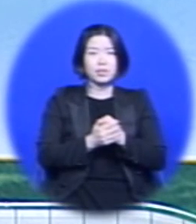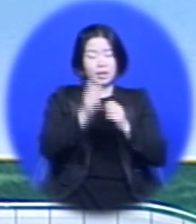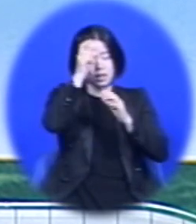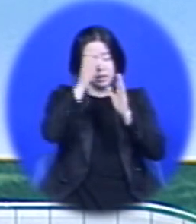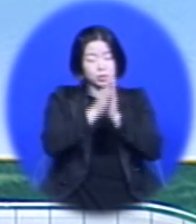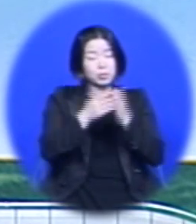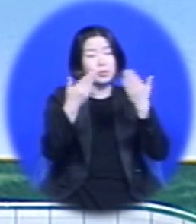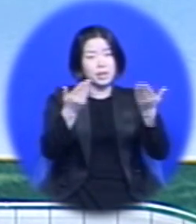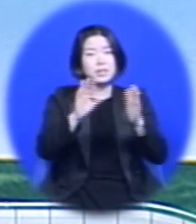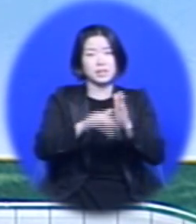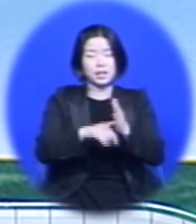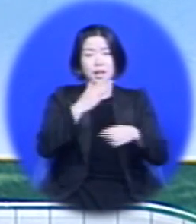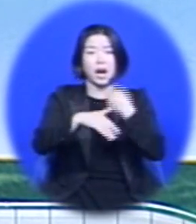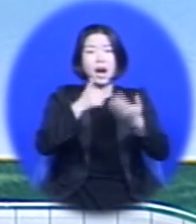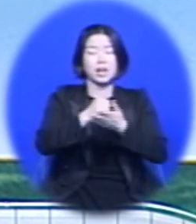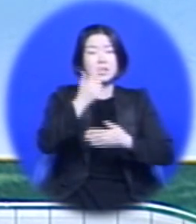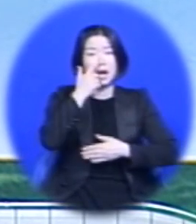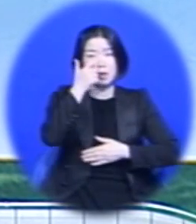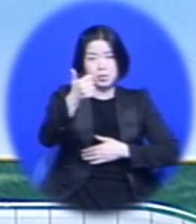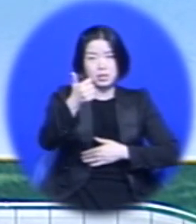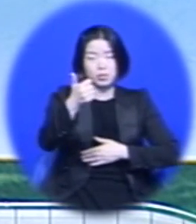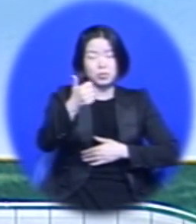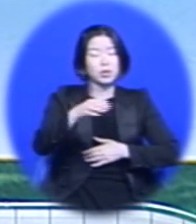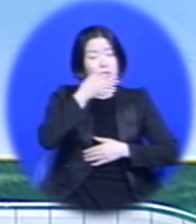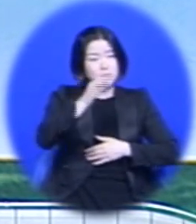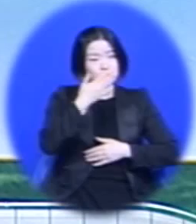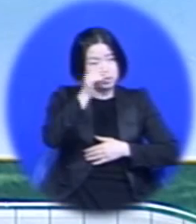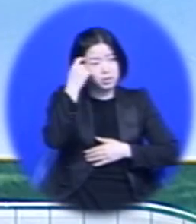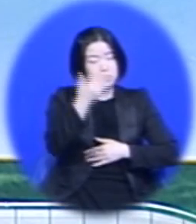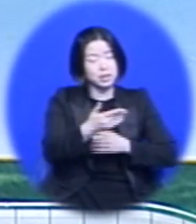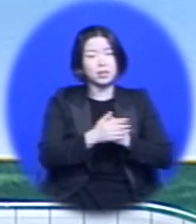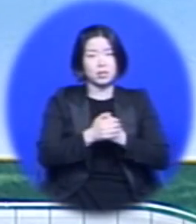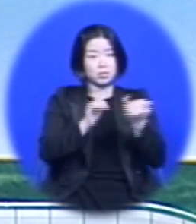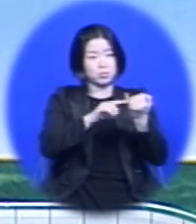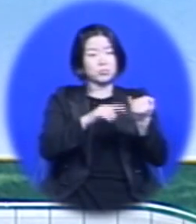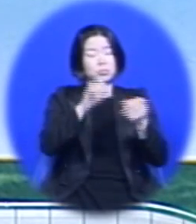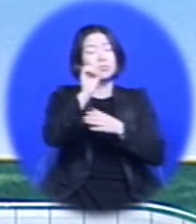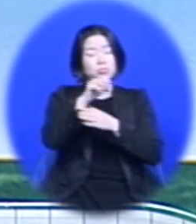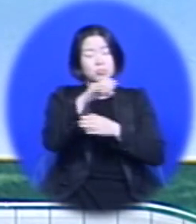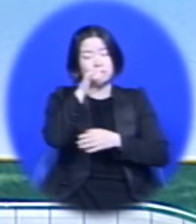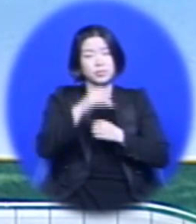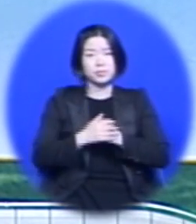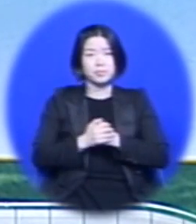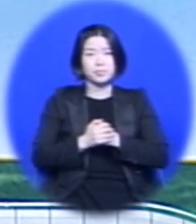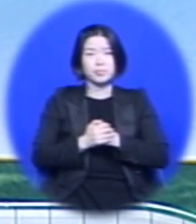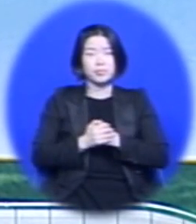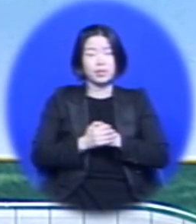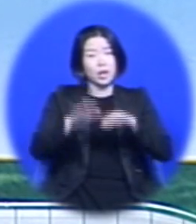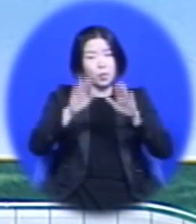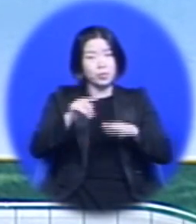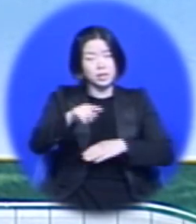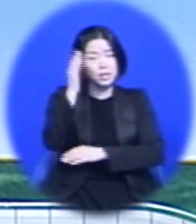기도하실 때 하나님 아버지라고 부르시나요? 그러니까 그렇다고 그랬어요. 오늘